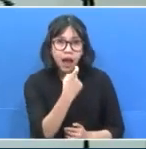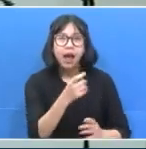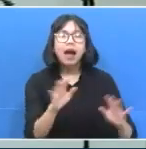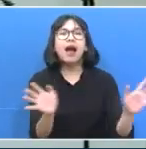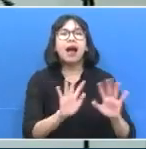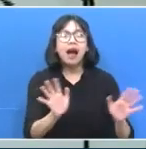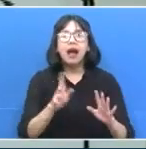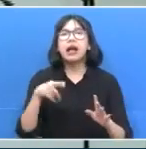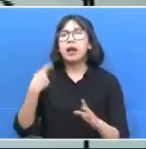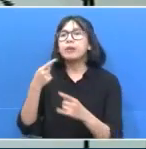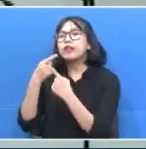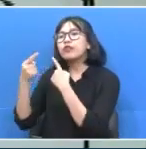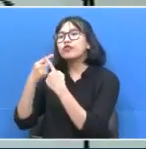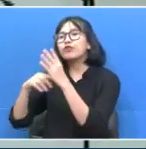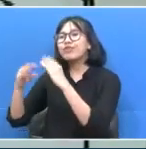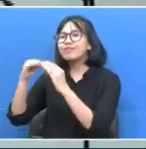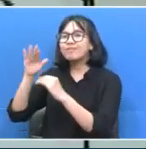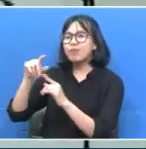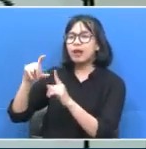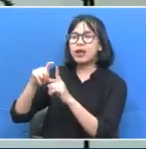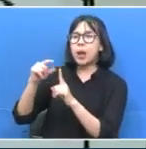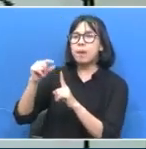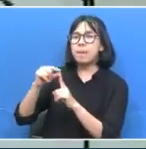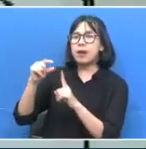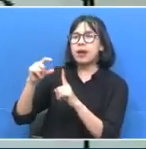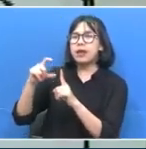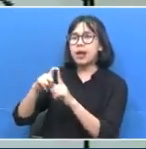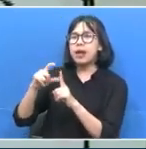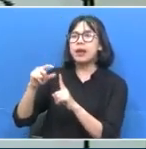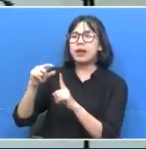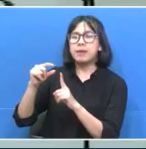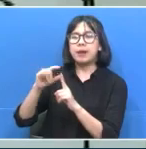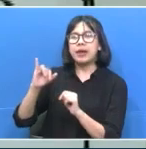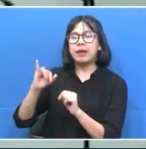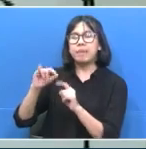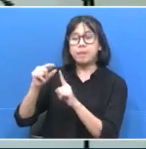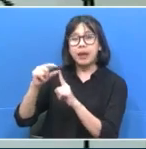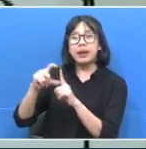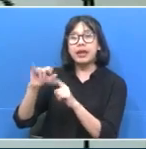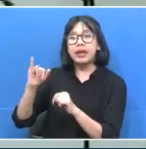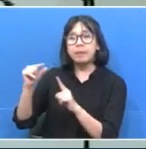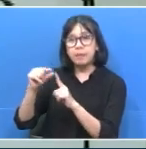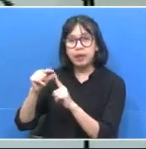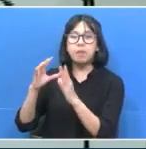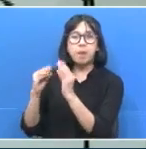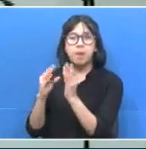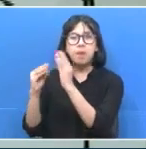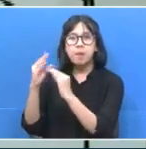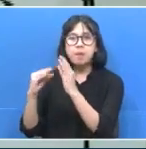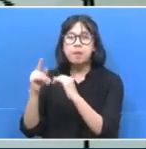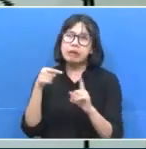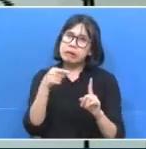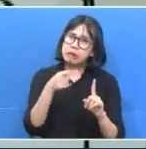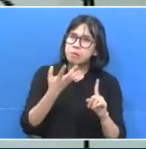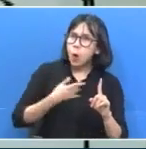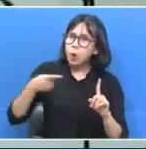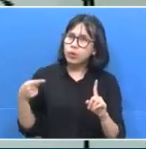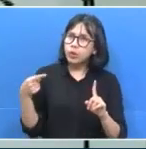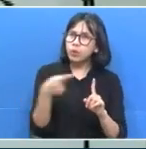atau belum Sudah itu nanti komitetik dan disiplin merekomendasikan kepada DPP untuk jatuhkan sanksi